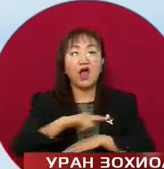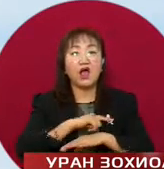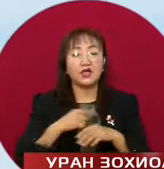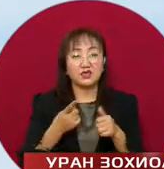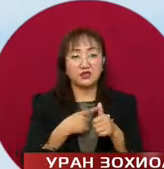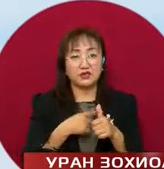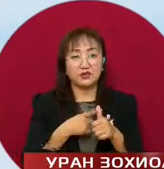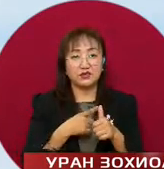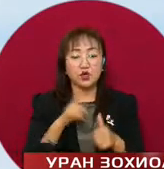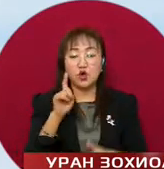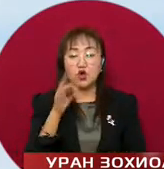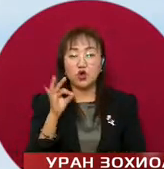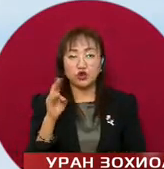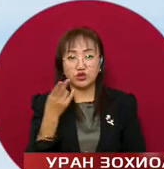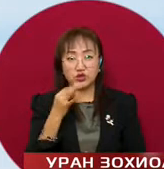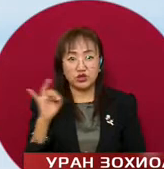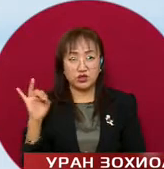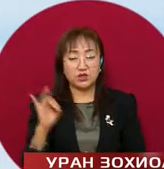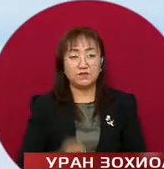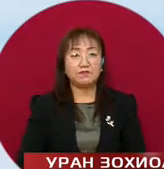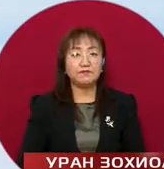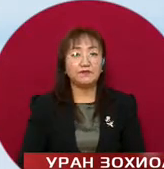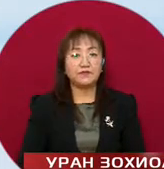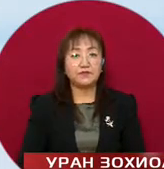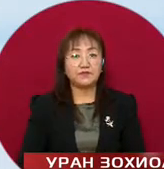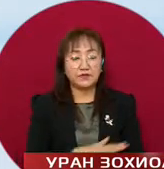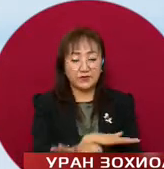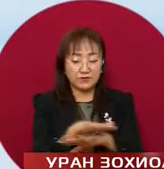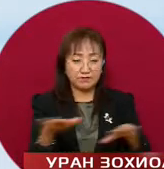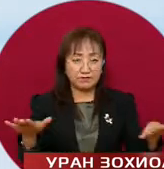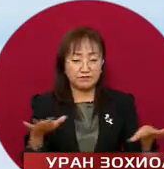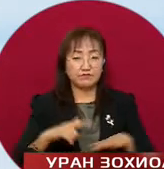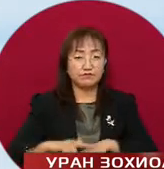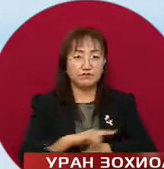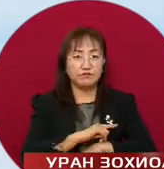За тэгш юм өргөн газрыг хөндө гэж.